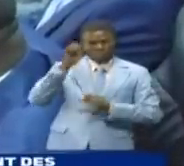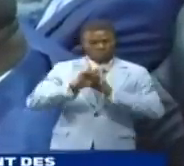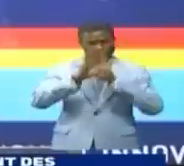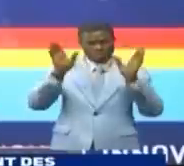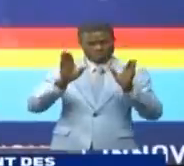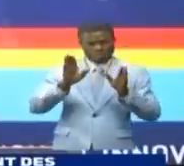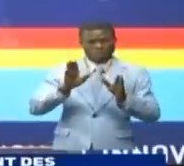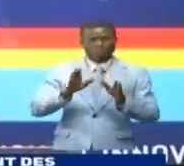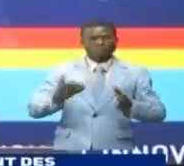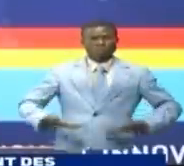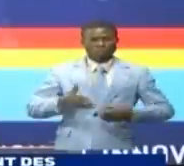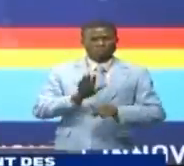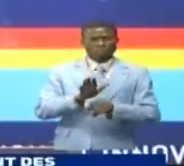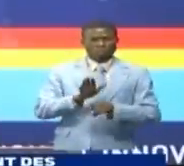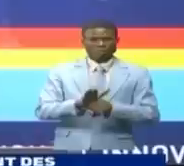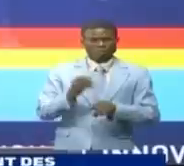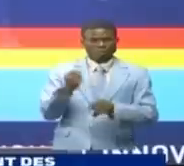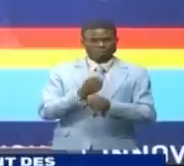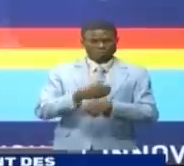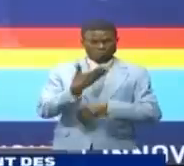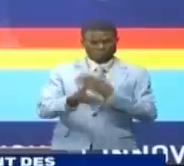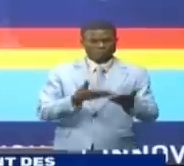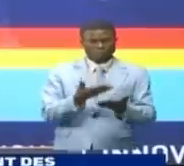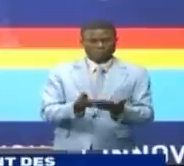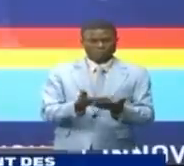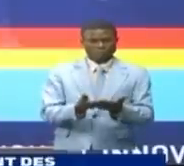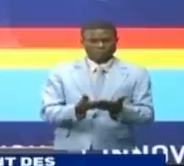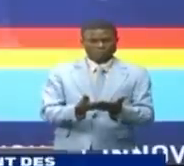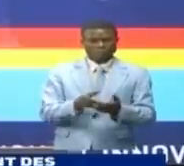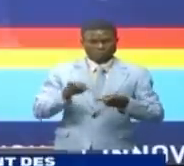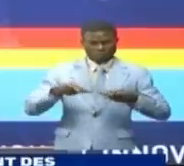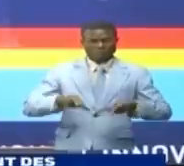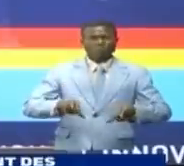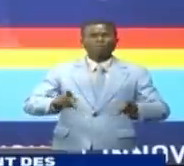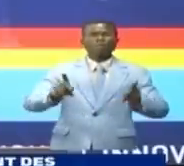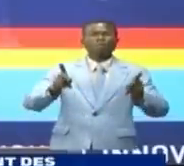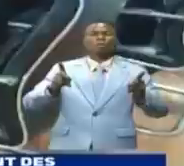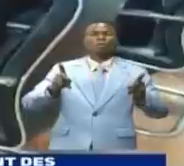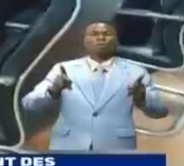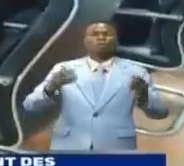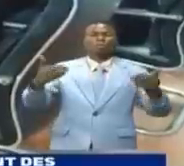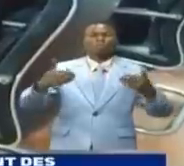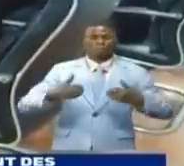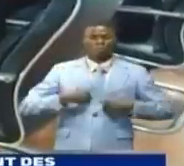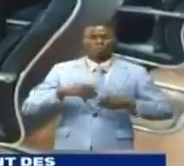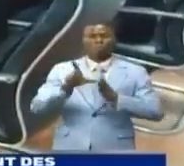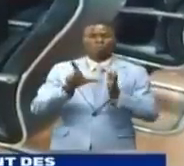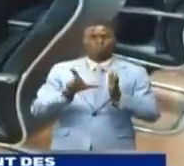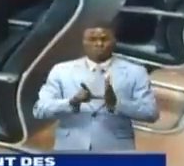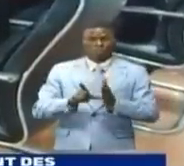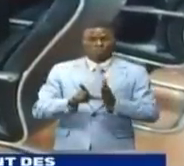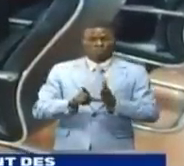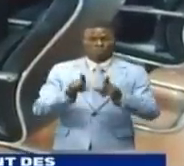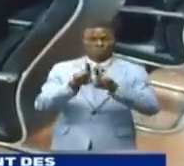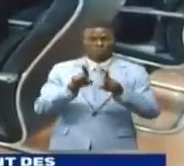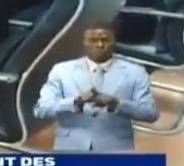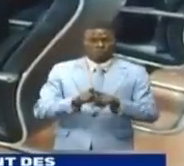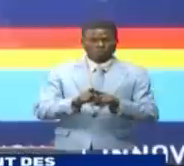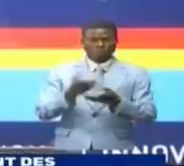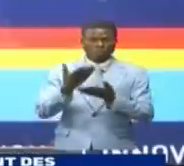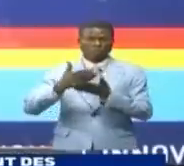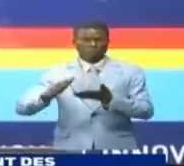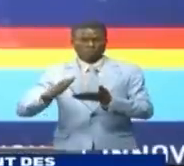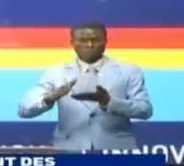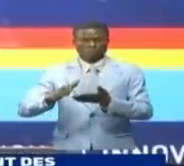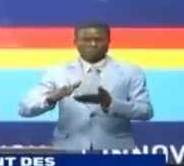de saluer le travail qui a été abattu, qui a permis d'avoir cette loi et par ricochet l'extension de